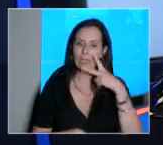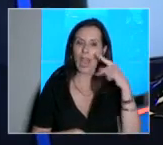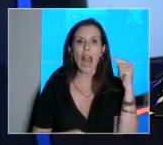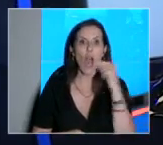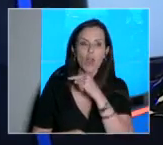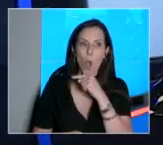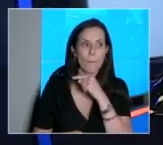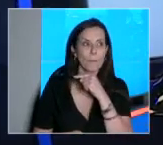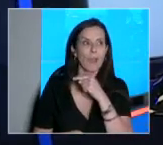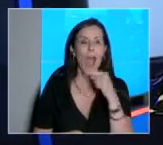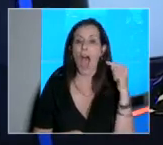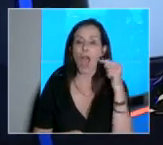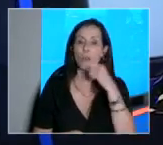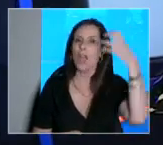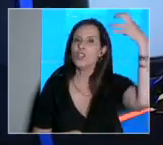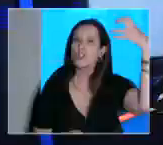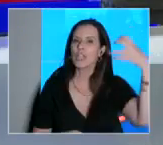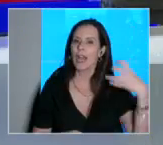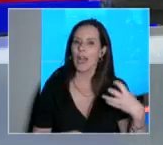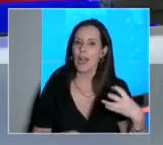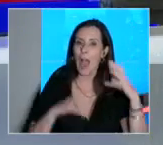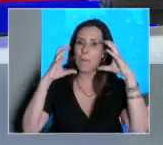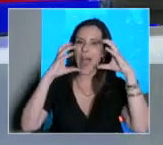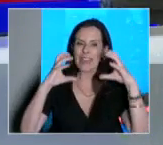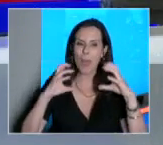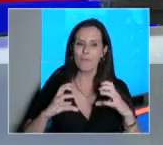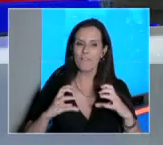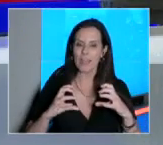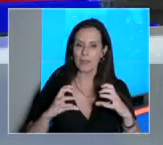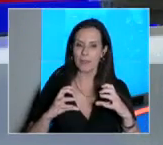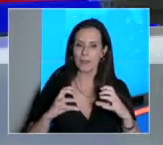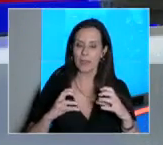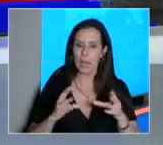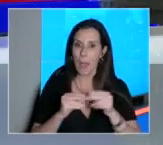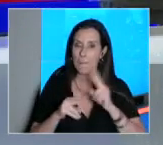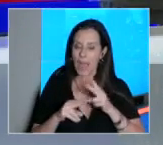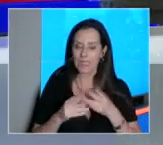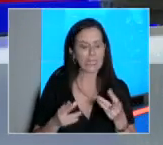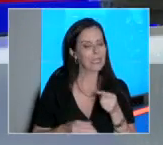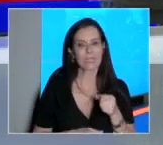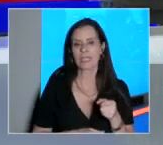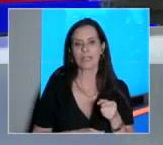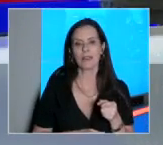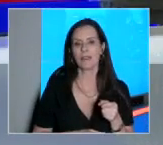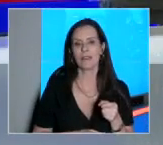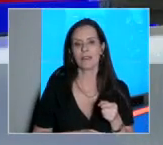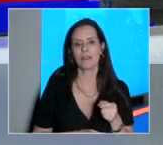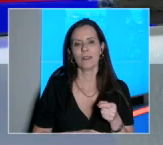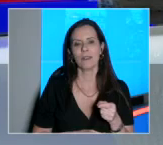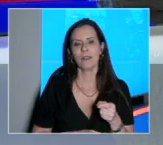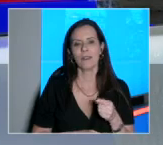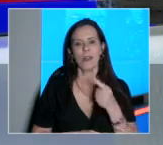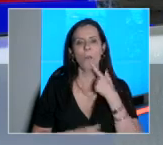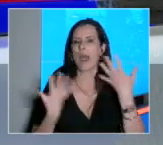האדום. קיבלתי. האדום שבזמן השקיעה של האבנים הירושלמיות, האבנים עם ברזל. זה... מאיר. אז